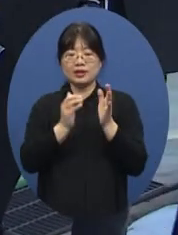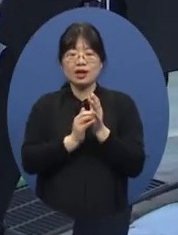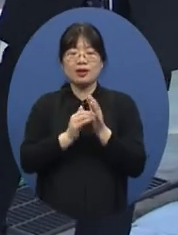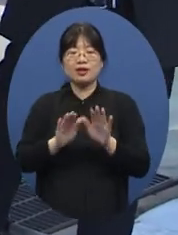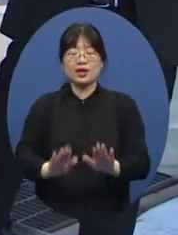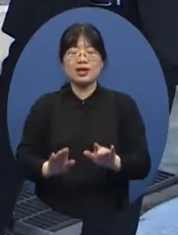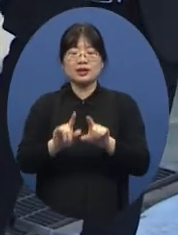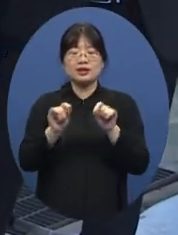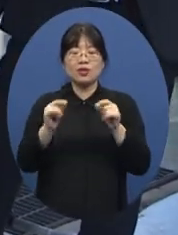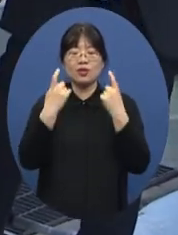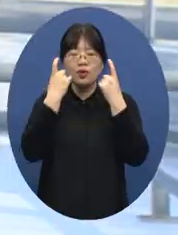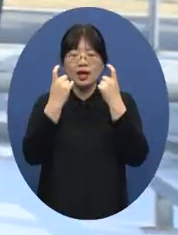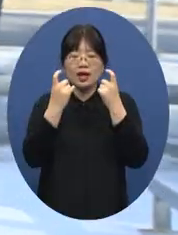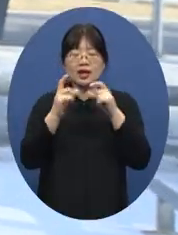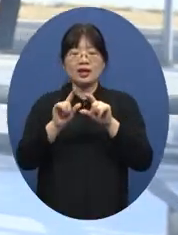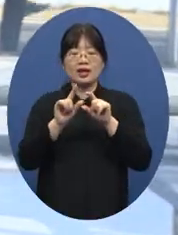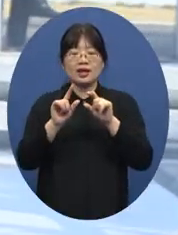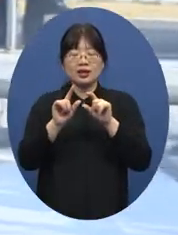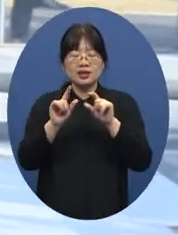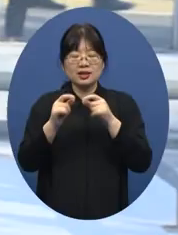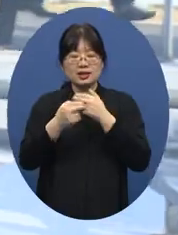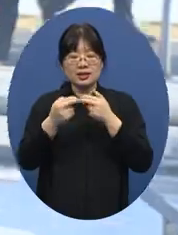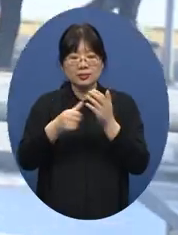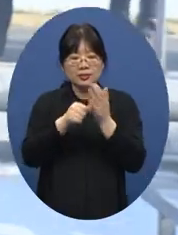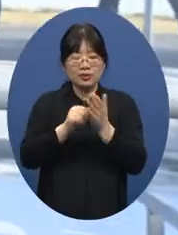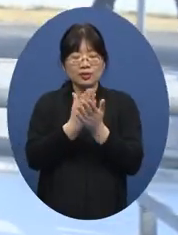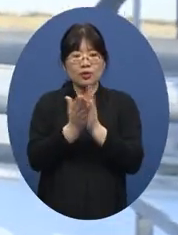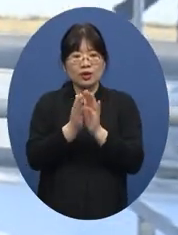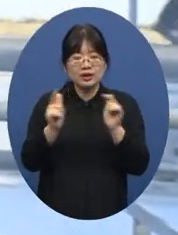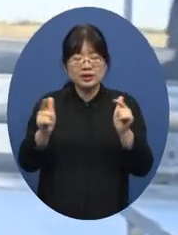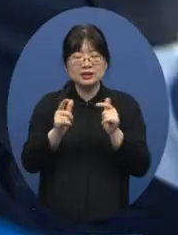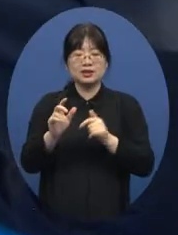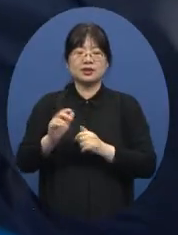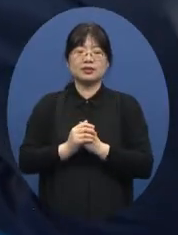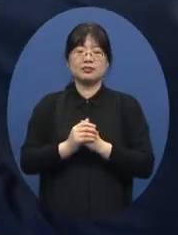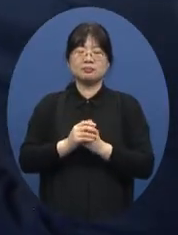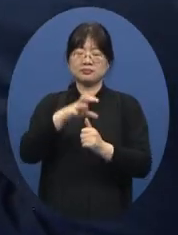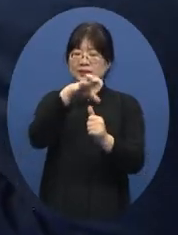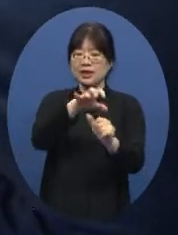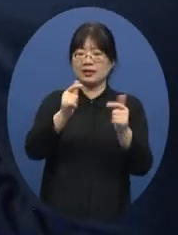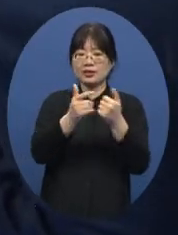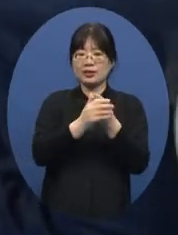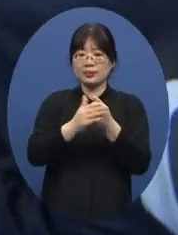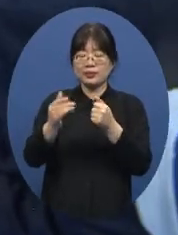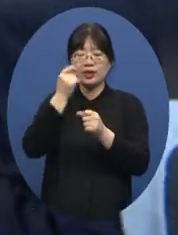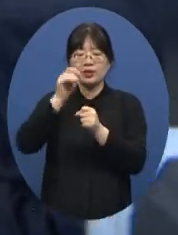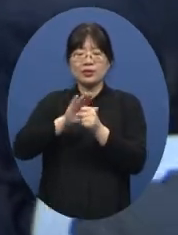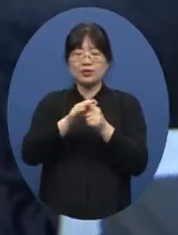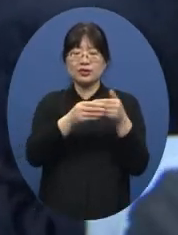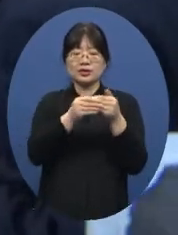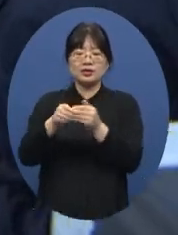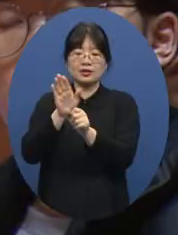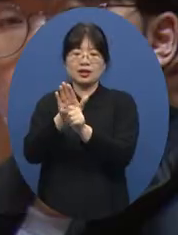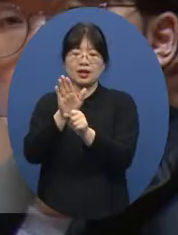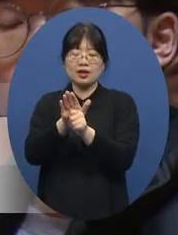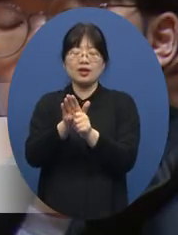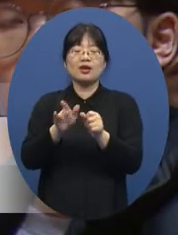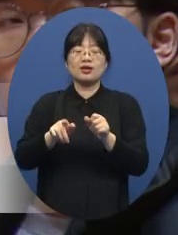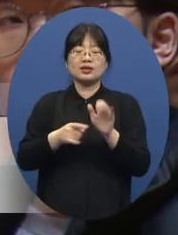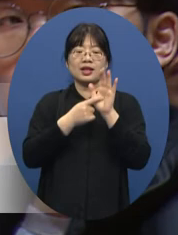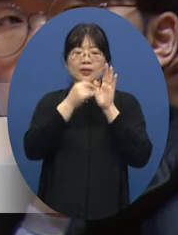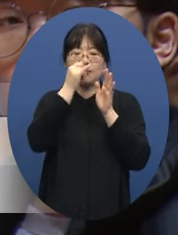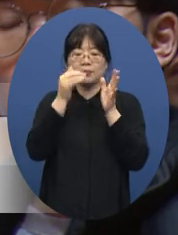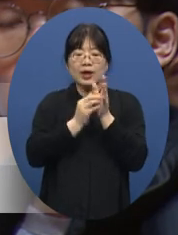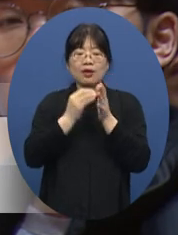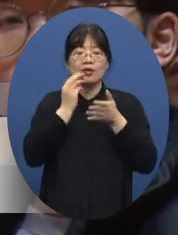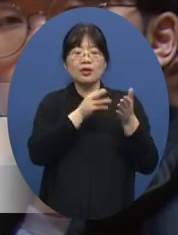식량과 관광, 의약품 산림 등은 유엔 제재 대상이 아닌 만큼 인도적 지원 사업 추진 계획을 밝혔습니다. 경기도가 하는